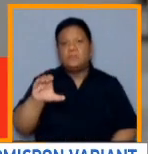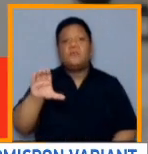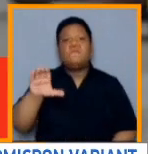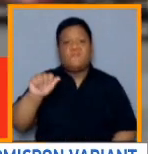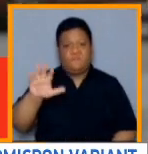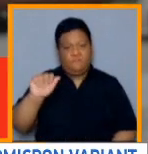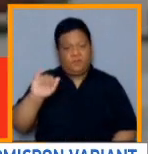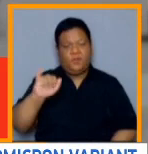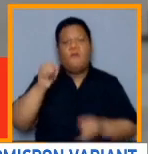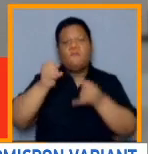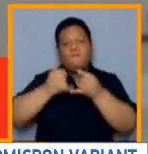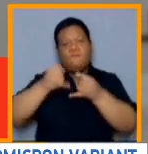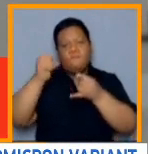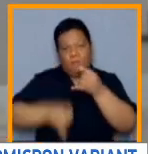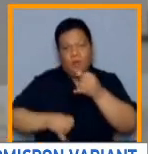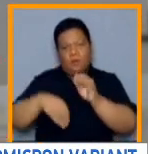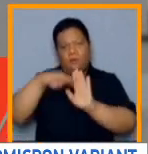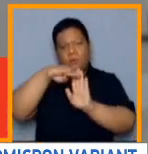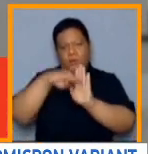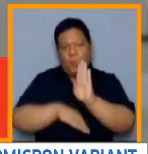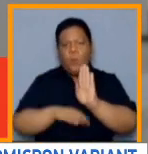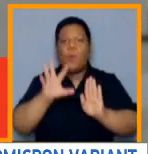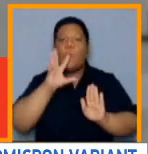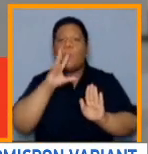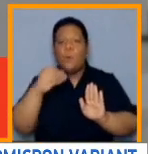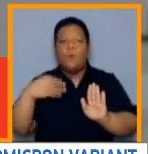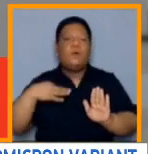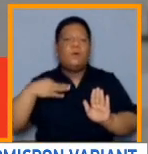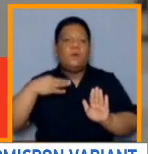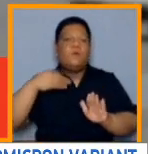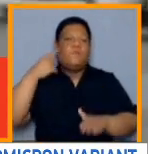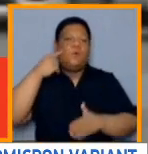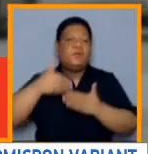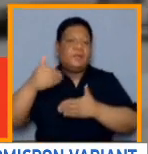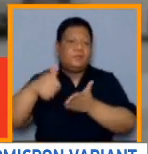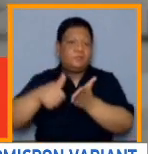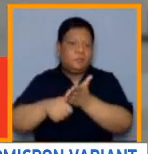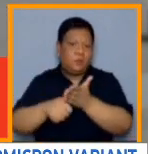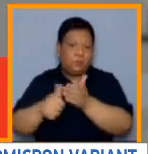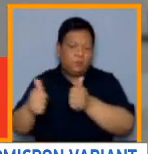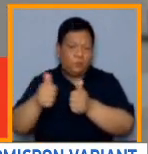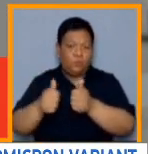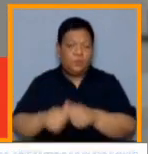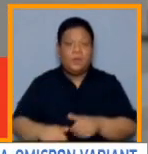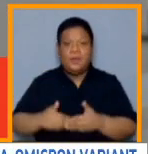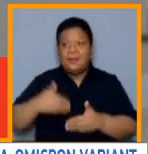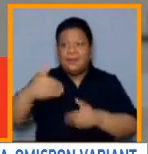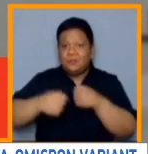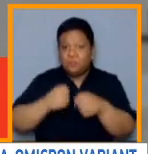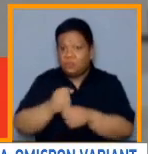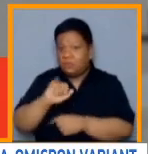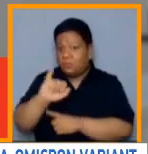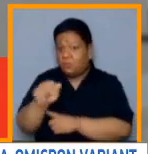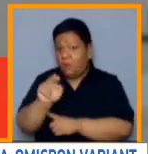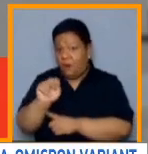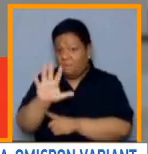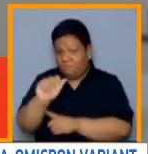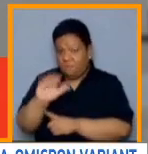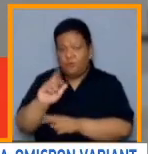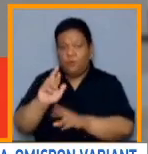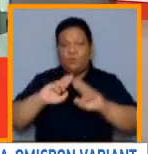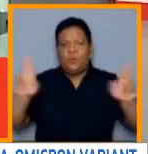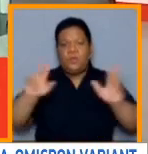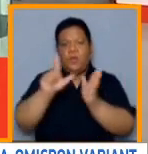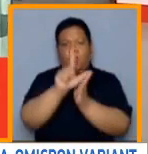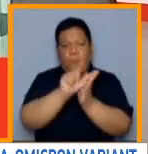mga kandidato para sa eleksyon 2022. At sa January 15, sa susunod na taon, magpiprint na ng mga balota para sa eleksyon sa